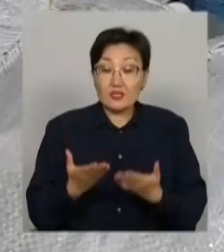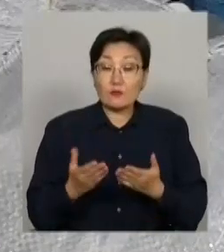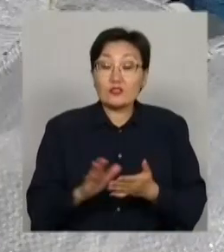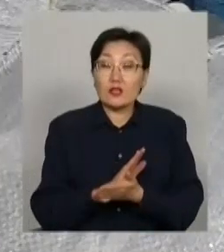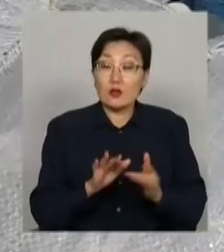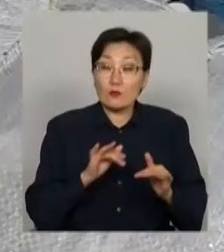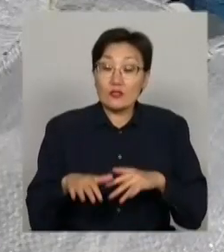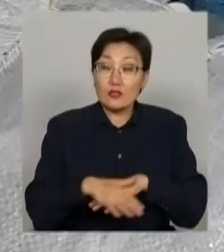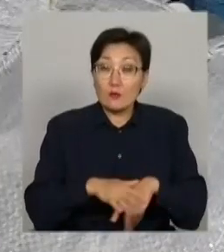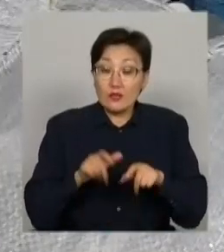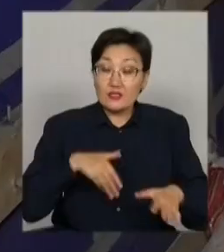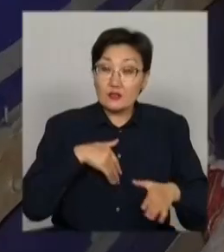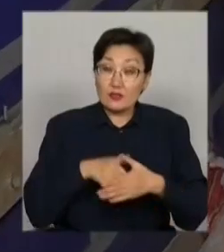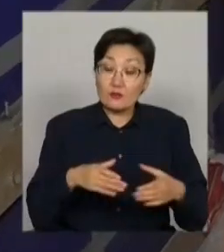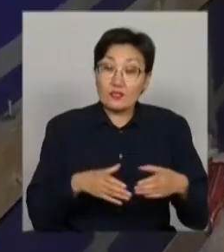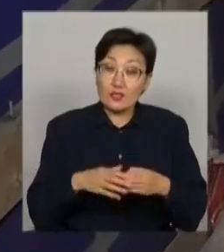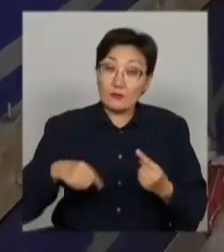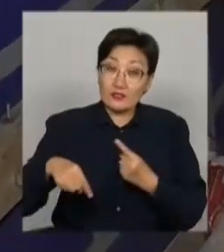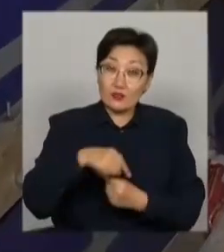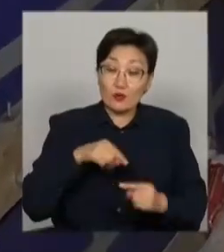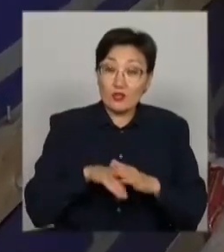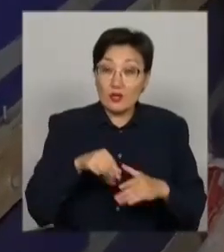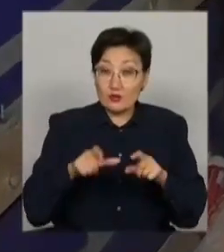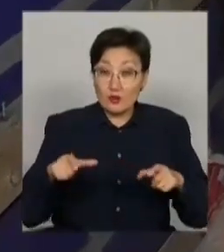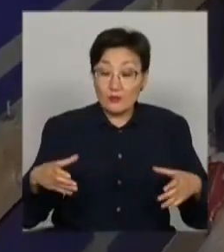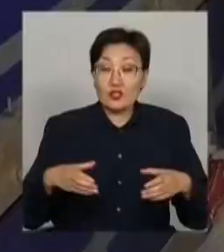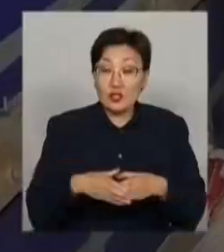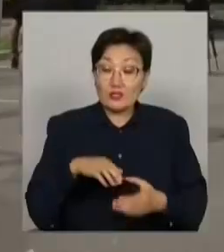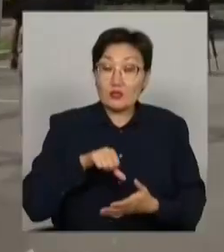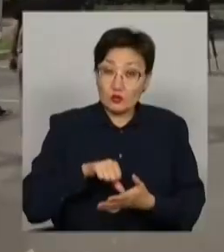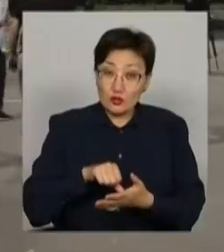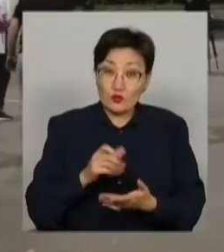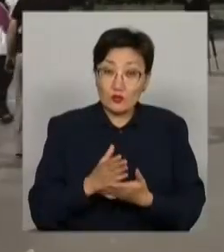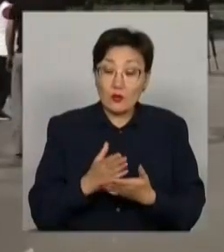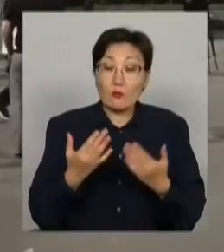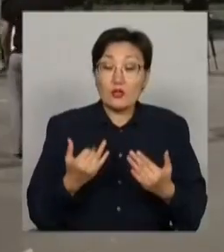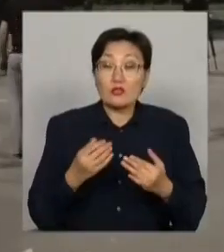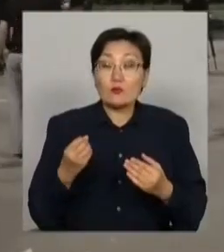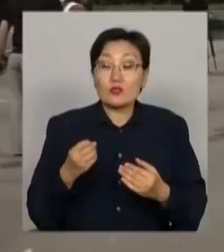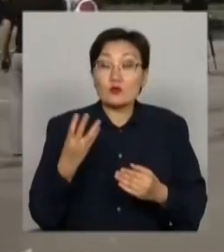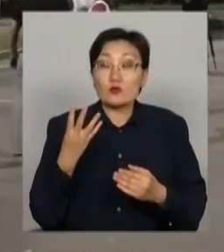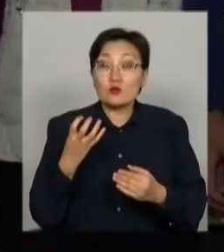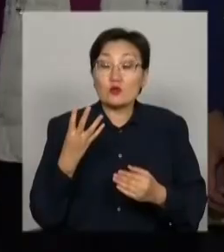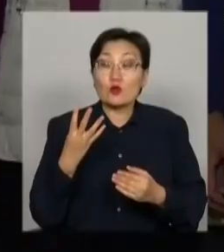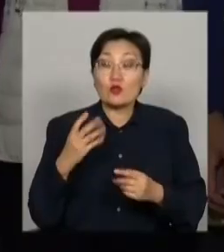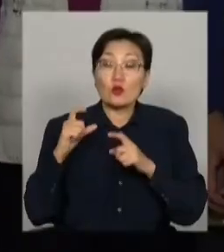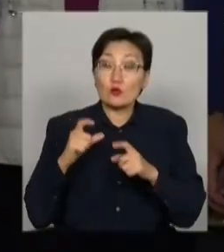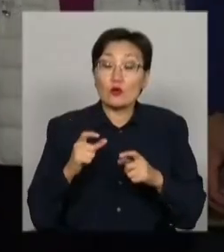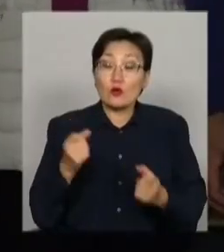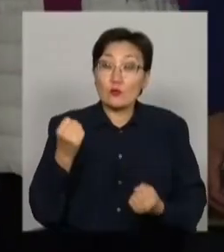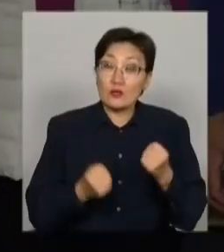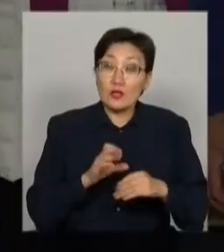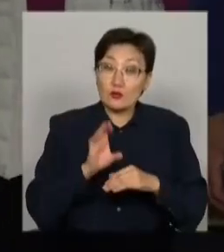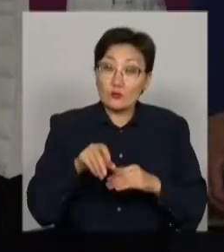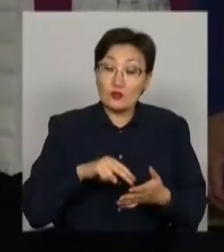қала тұрғындары, еріктілер мен кәсіпкерлер және мәслихат депутаттары үлес қосты. Ал бүгін тағы 4 жүк көлігін аттандыру